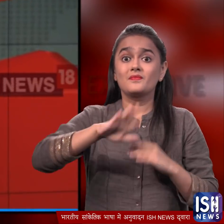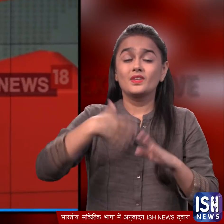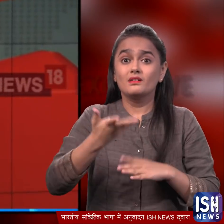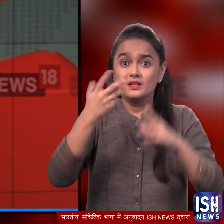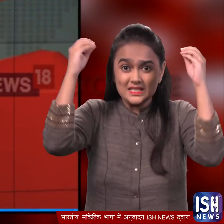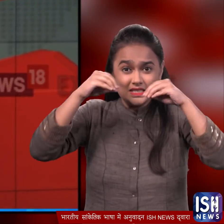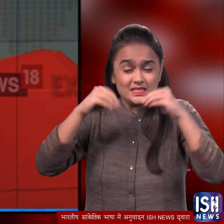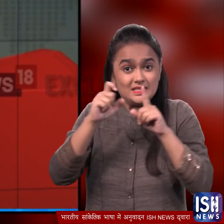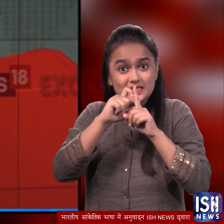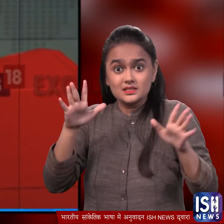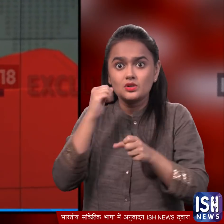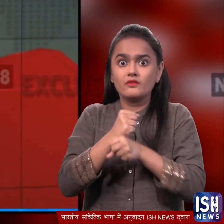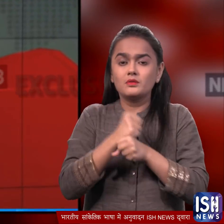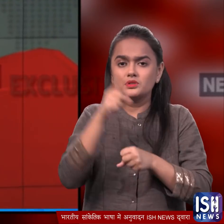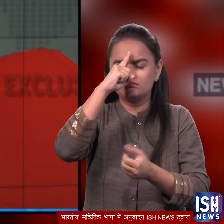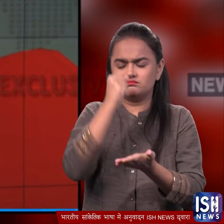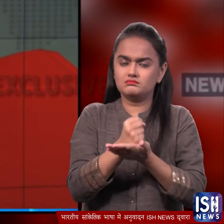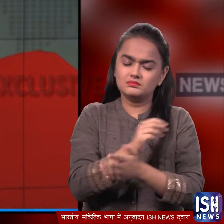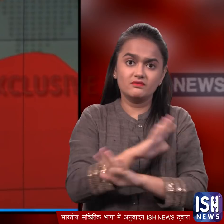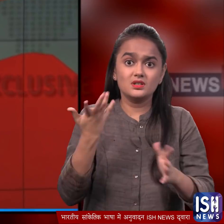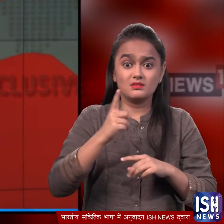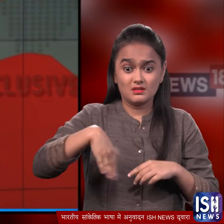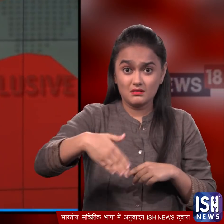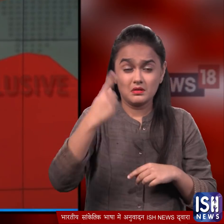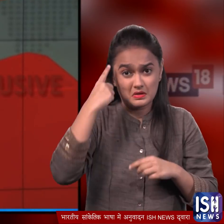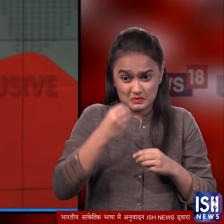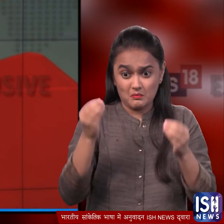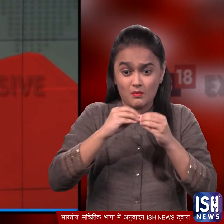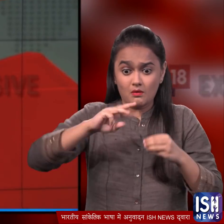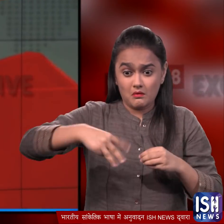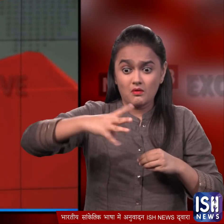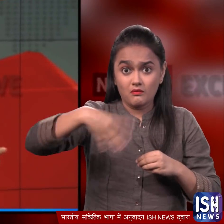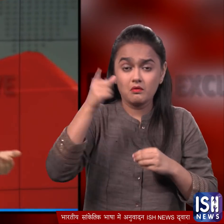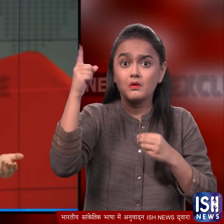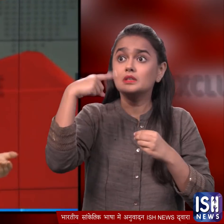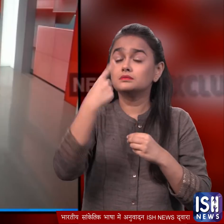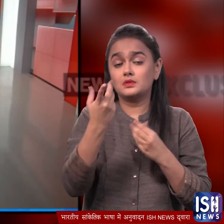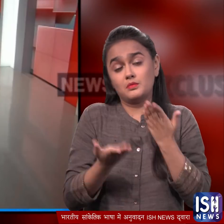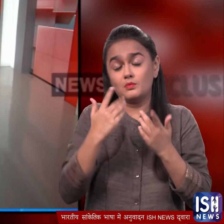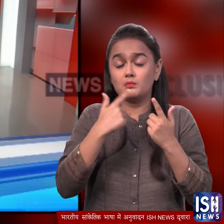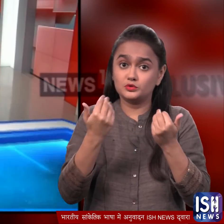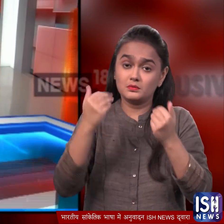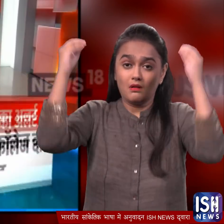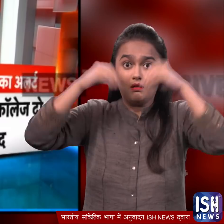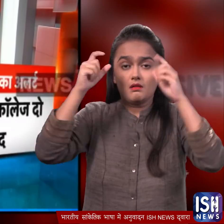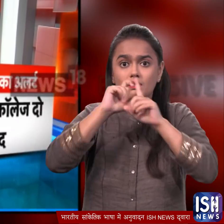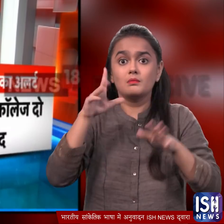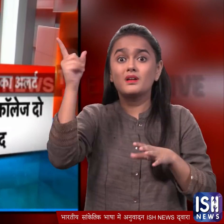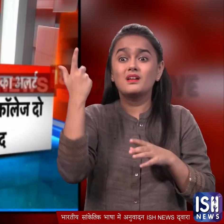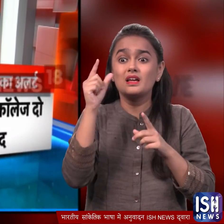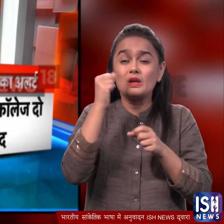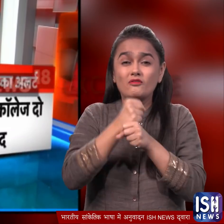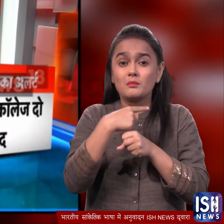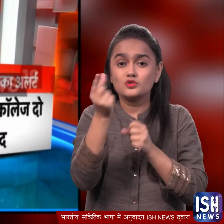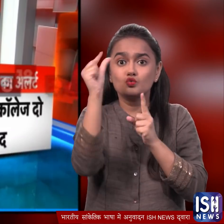जबकि भारी बारिश की वजह से सरकार ने बड़ा फैसला लिया, क्योंकि आने वाले कुछ और दिनों में भी मौसम की मार पड़ने वाली है। लिहाजा राज्य सरकार ने पूरे